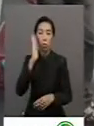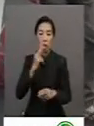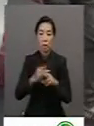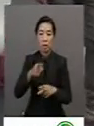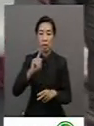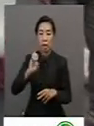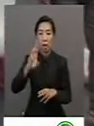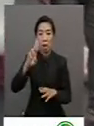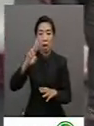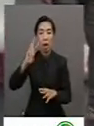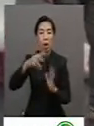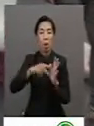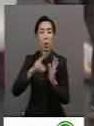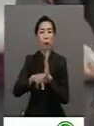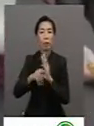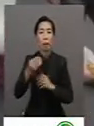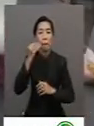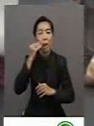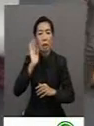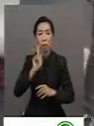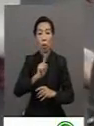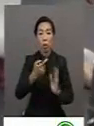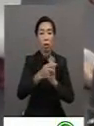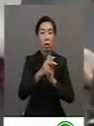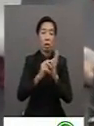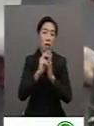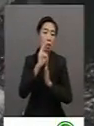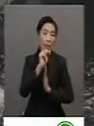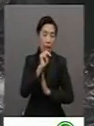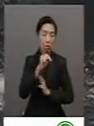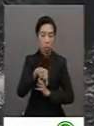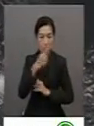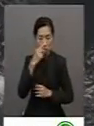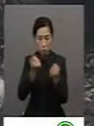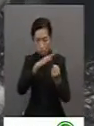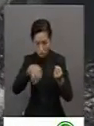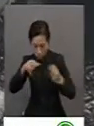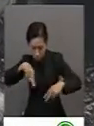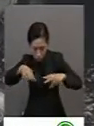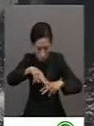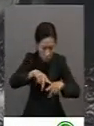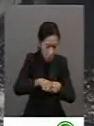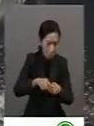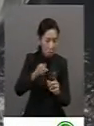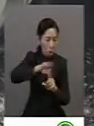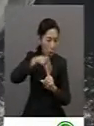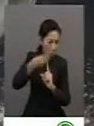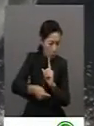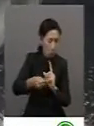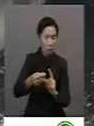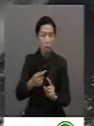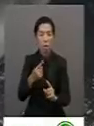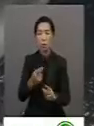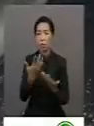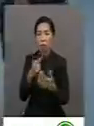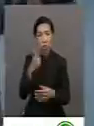พื้นเพเป็นคนน่านนี่แหละครับตรวจในรถก็ไม่พบสิ่งผิดกฎหมายเจอแต่กล้วยฉาบหอมกระเทียมพริกในรถคือนายคน